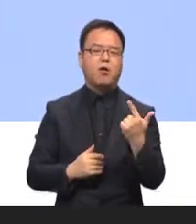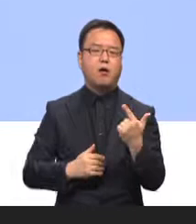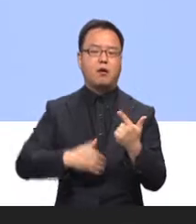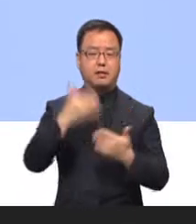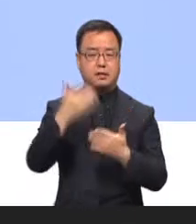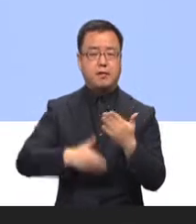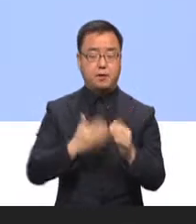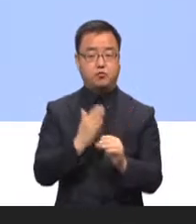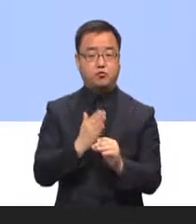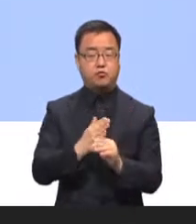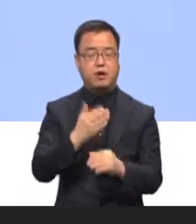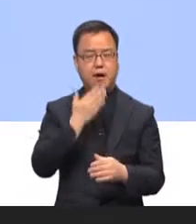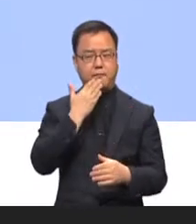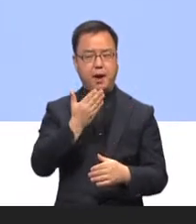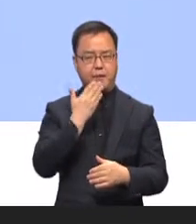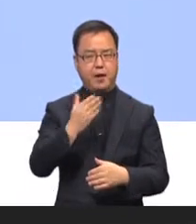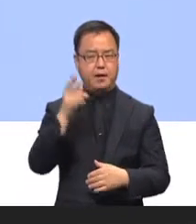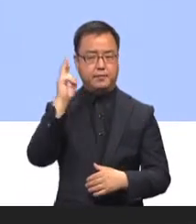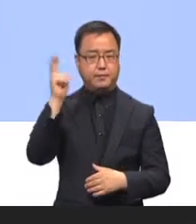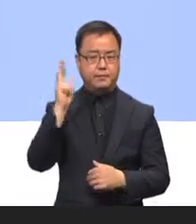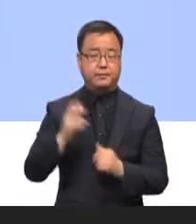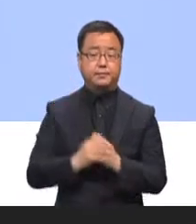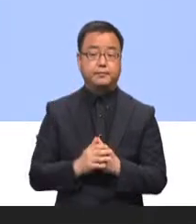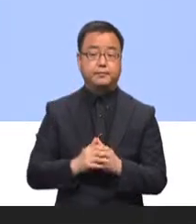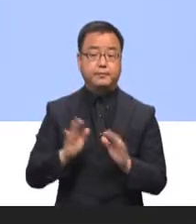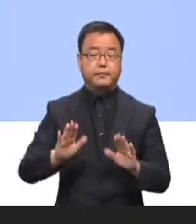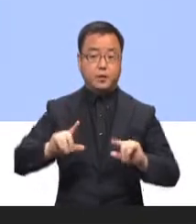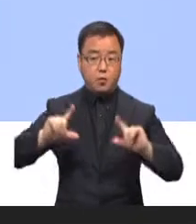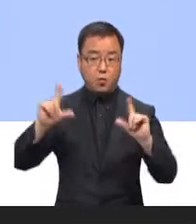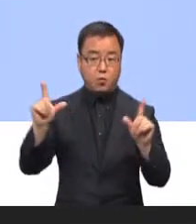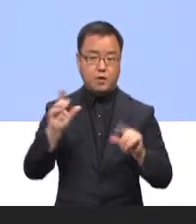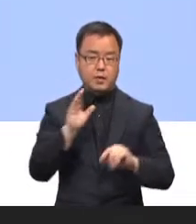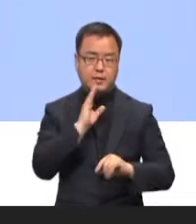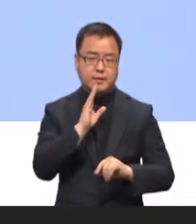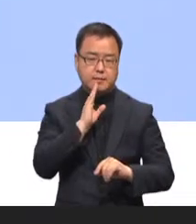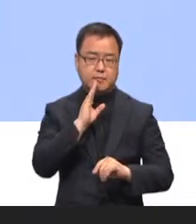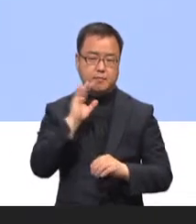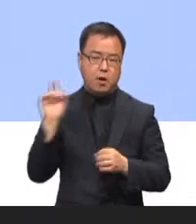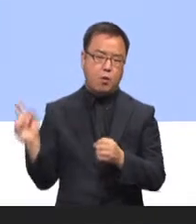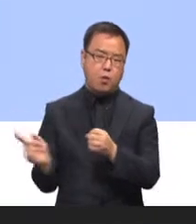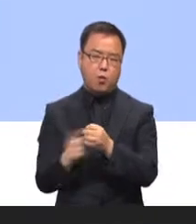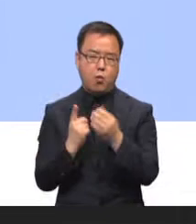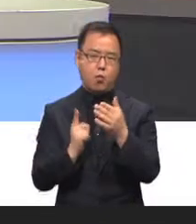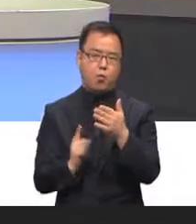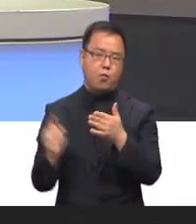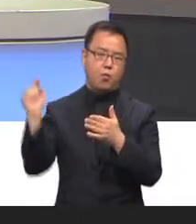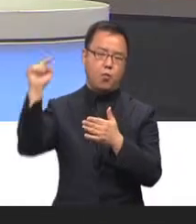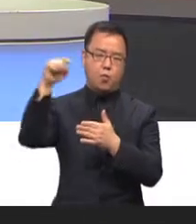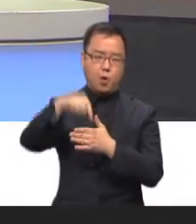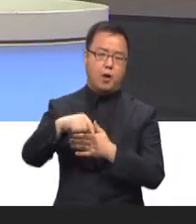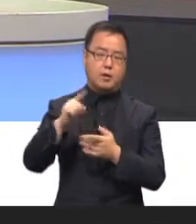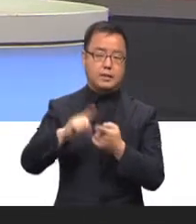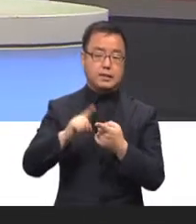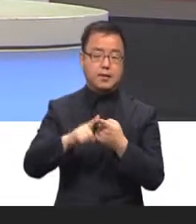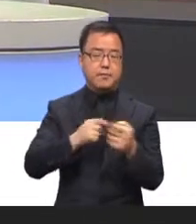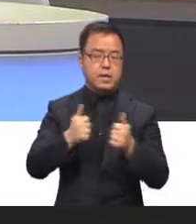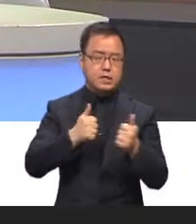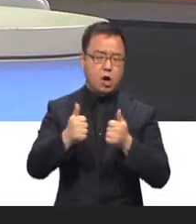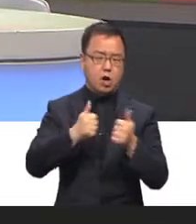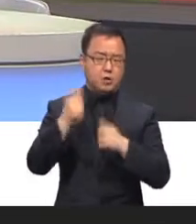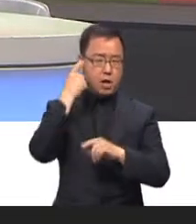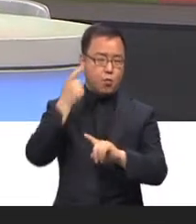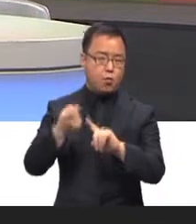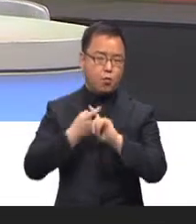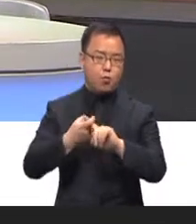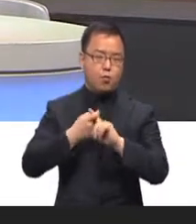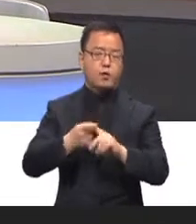때문에 아마 가능할 것으로 보이고요 그리고 올해도 역시 그 홈런왕에 그 경쟁에도 많은 분들이 관심을 갖고